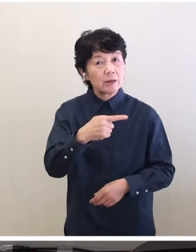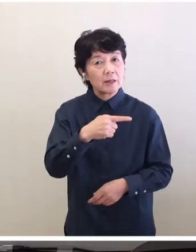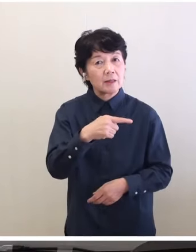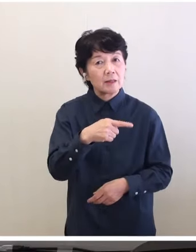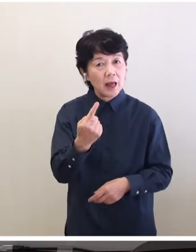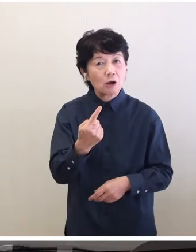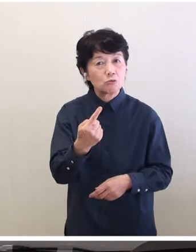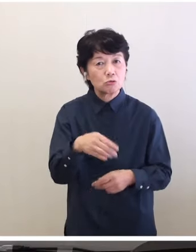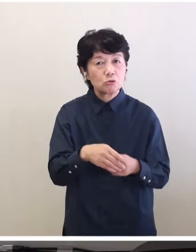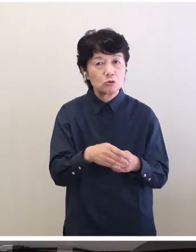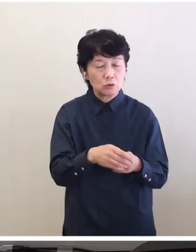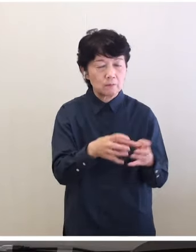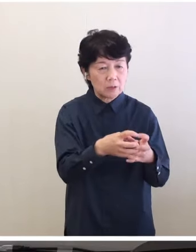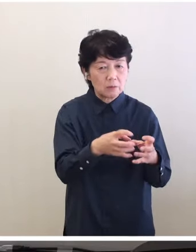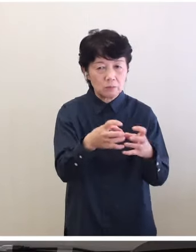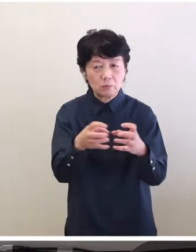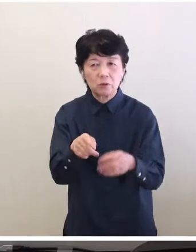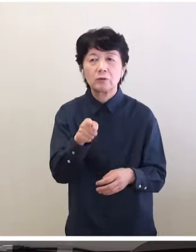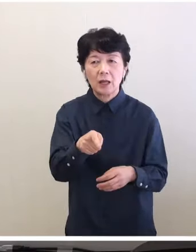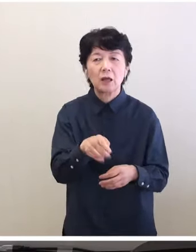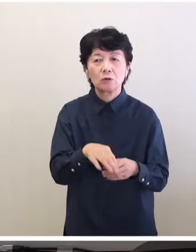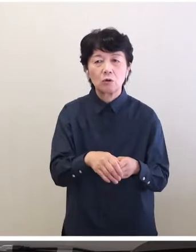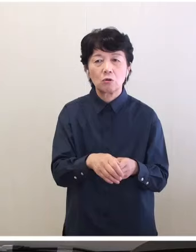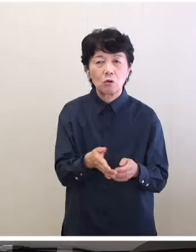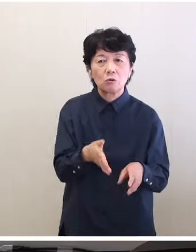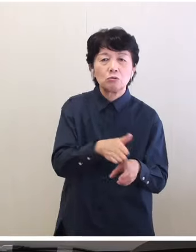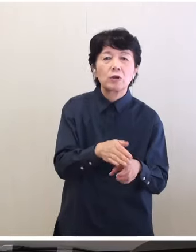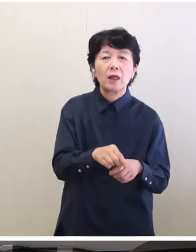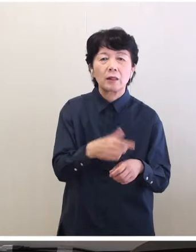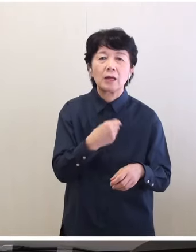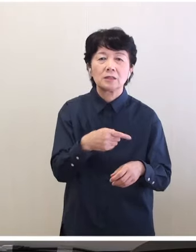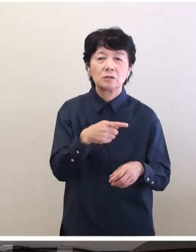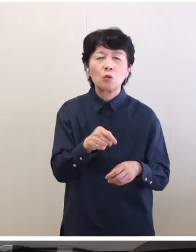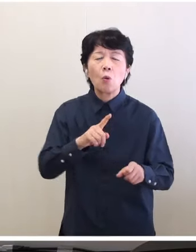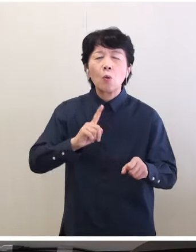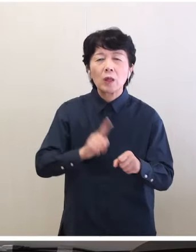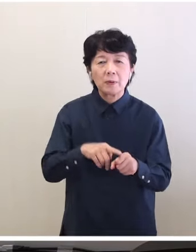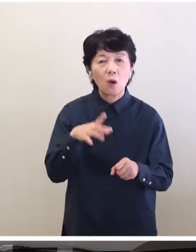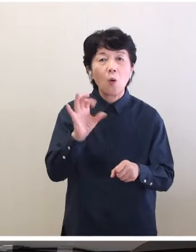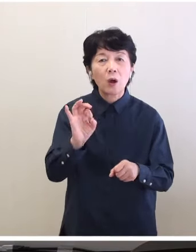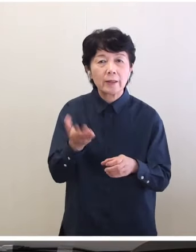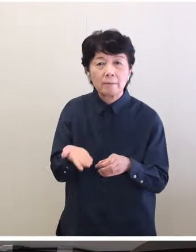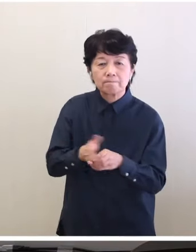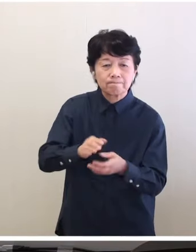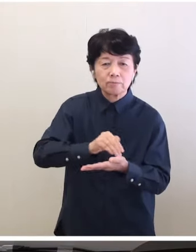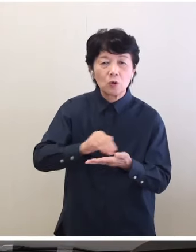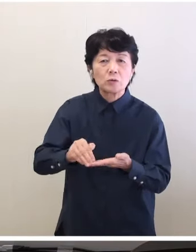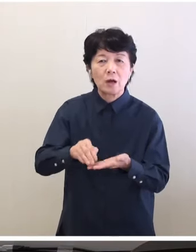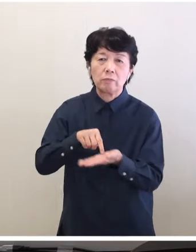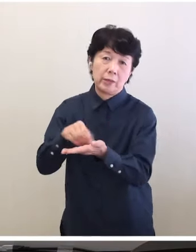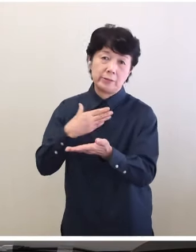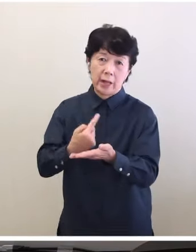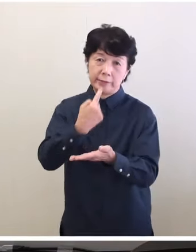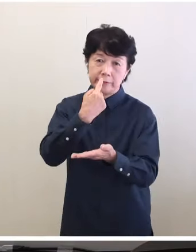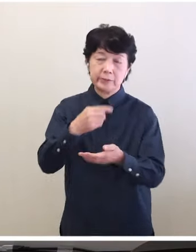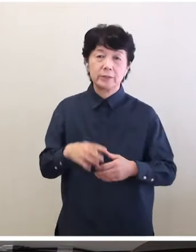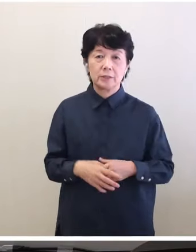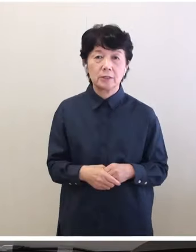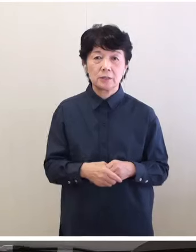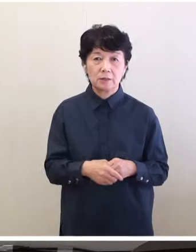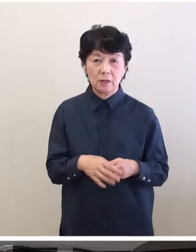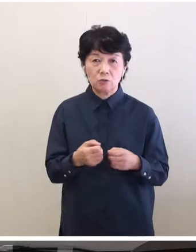で設置をすると、こういう補正予算をお願いをしたいというふうに思っております。具体的